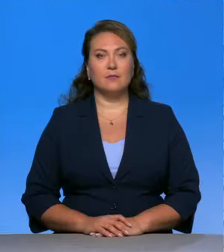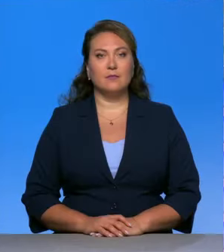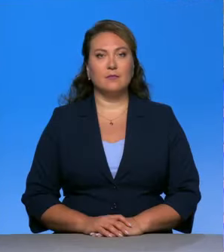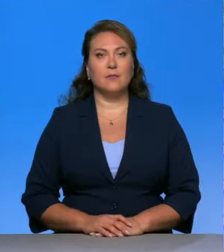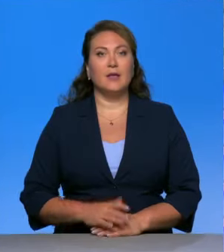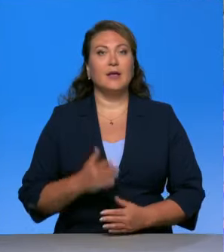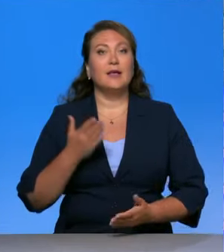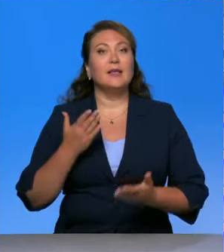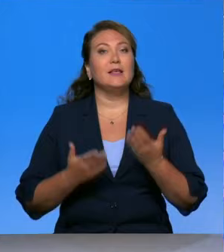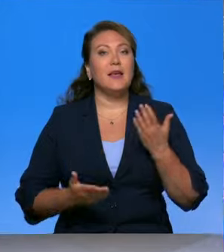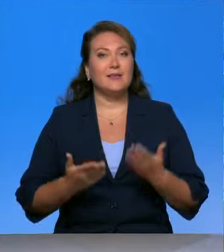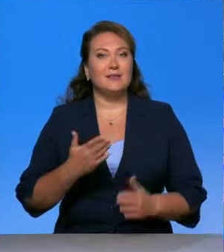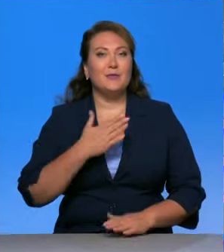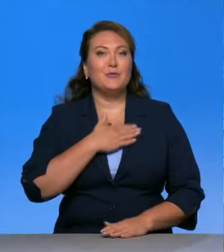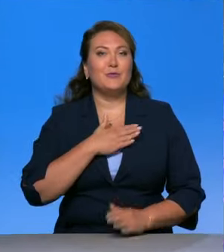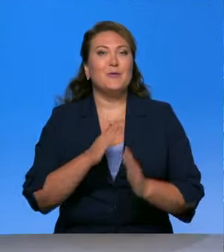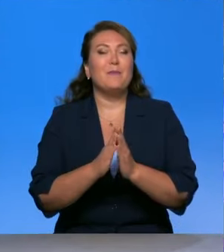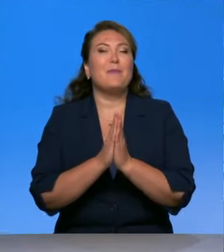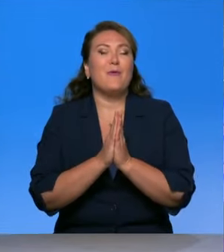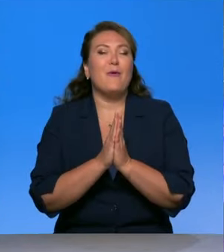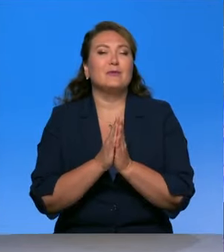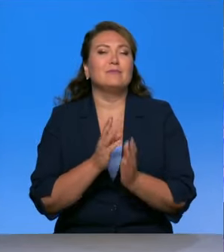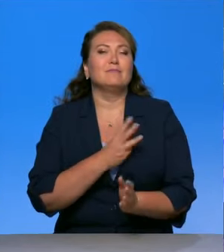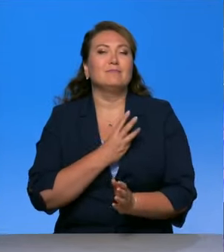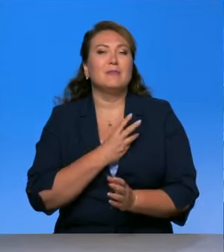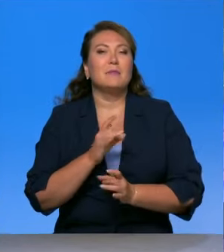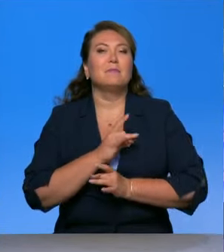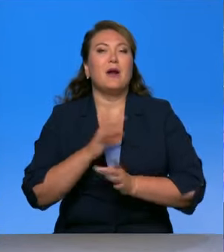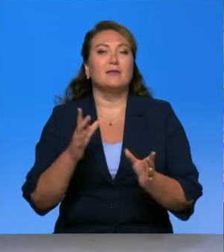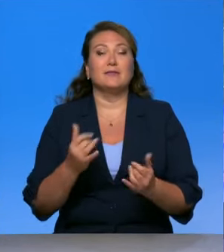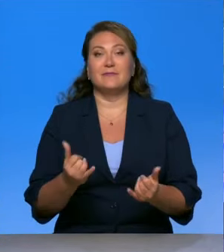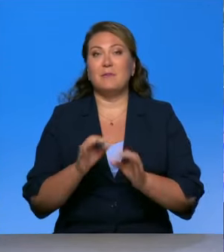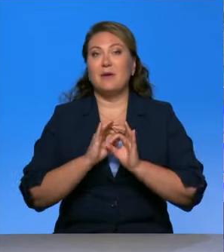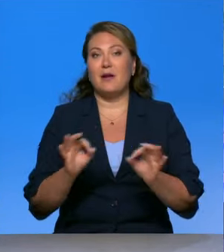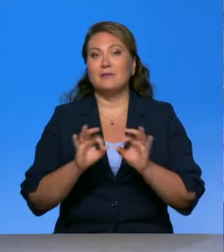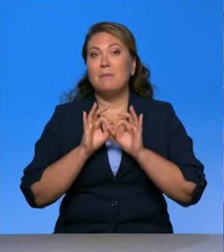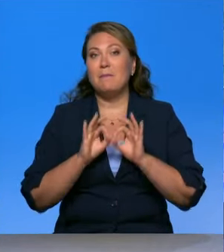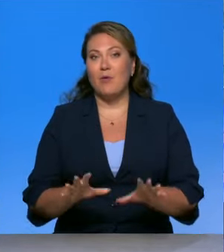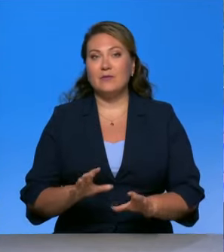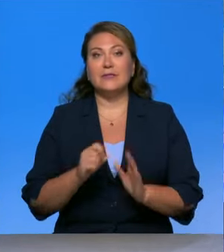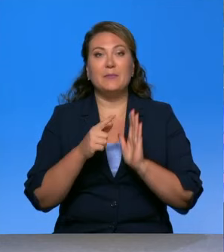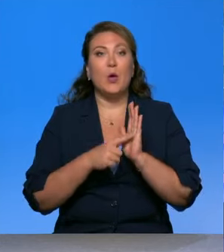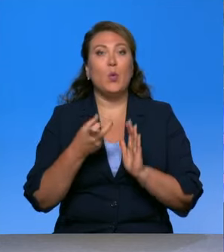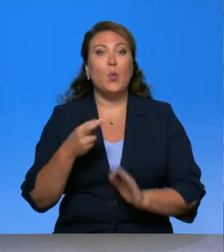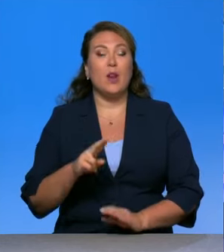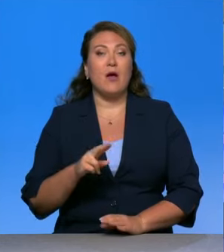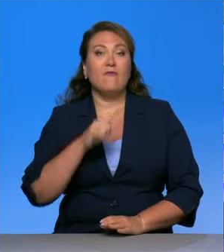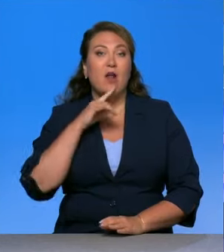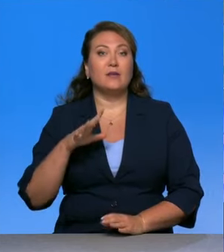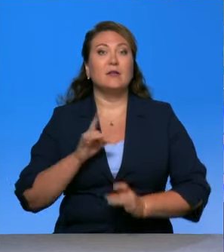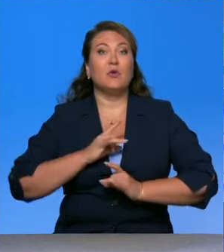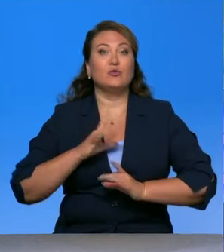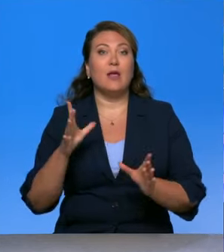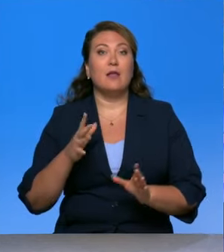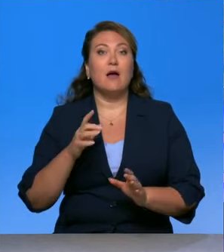Если душа просит праздника, то вот вам прекрасный повод. 17 июля в России отмечают День этнографа. Дата